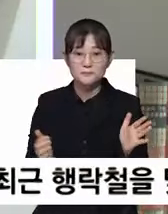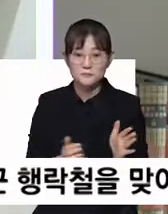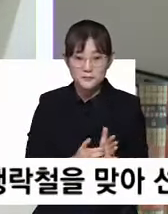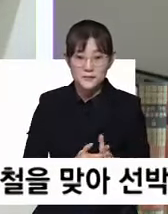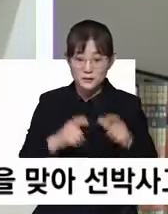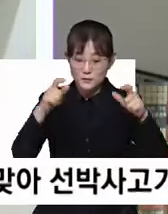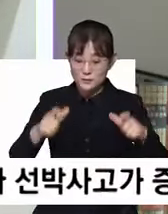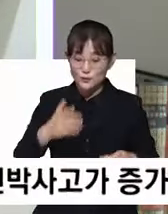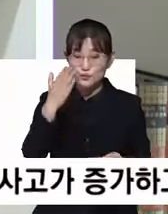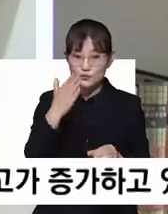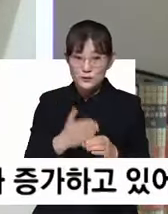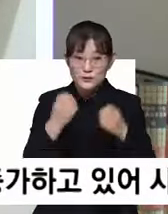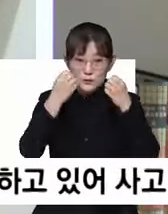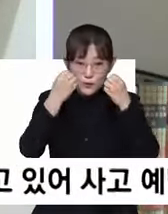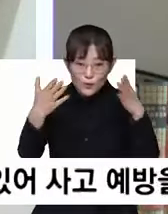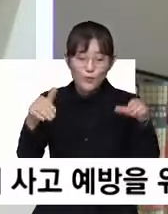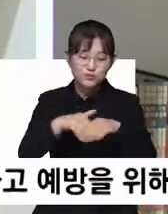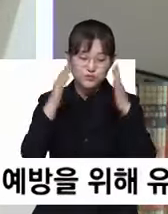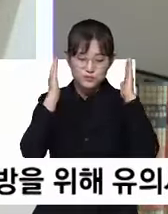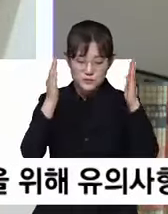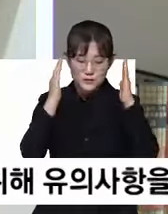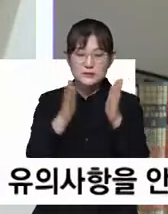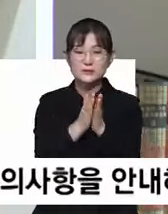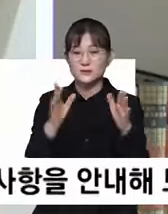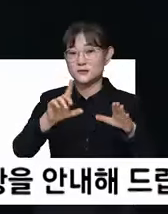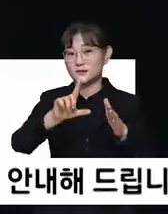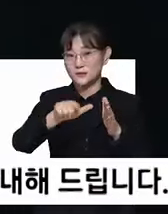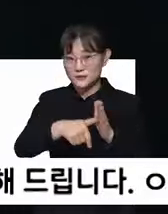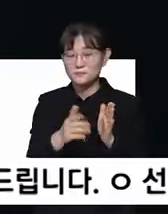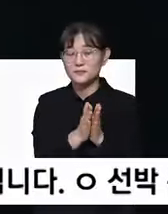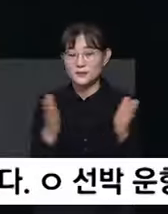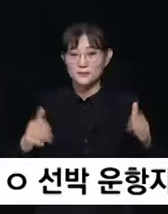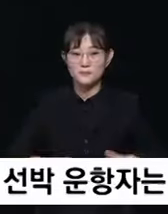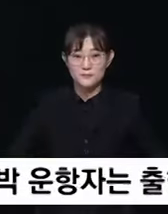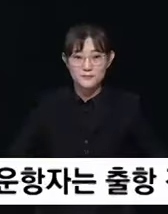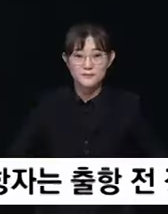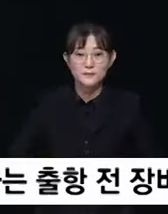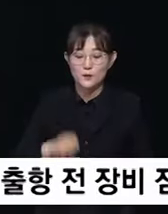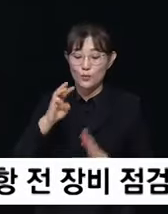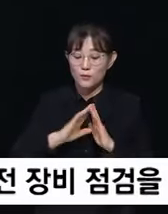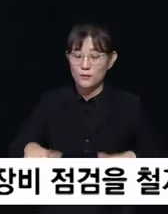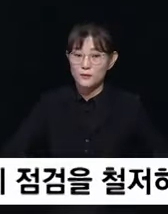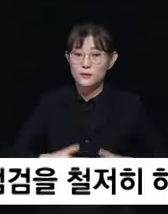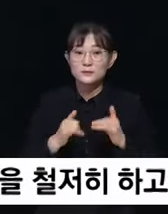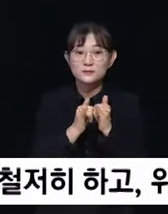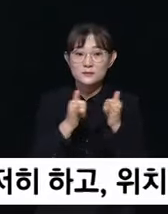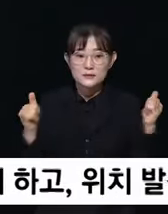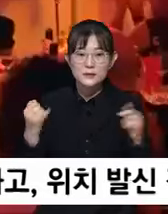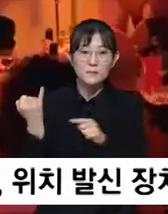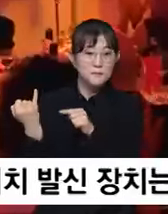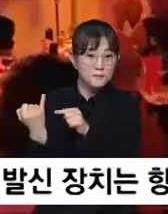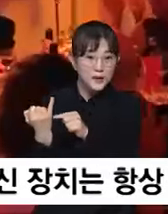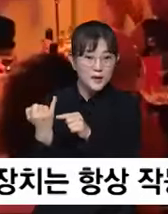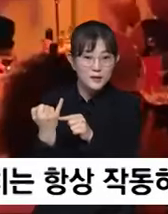지역을 중심으로 새로운 문학의 시대를 가야 되거든요 광주남 지역민들은